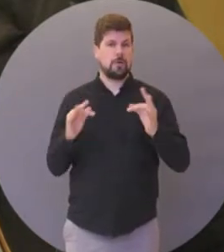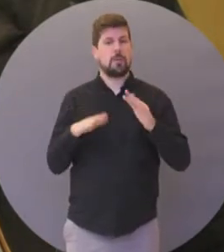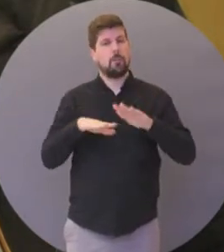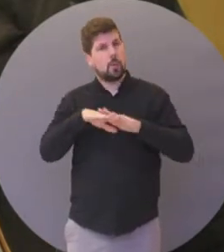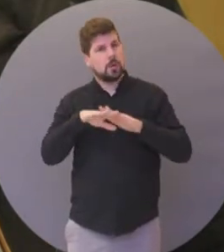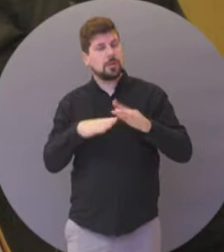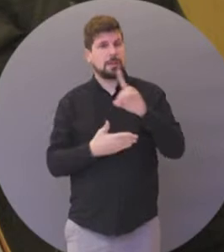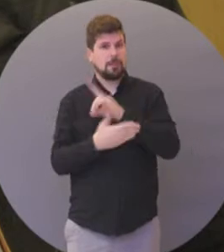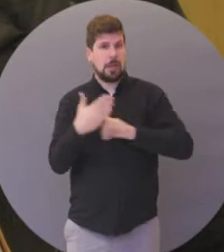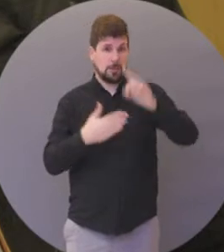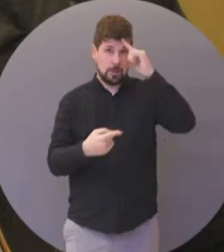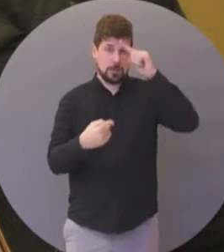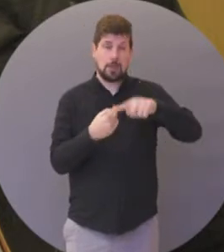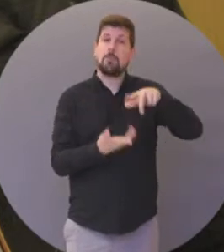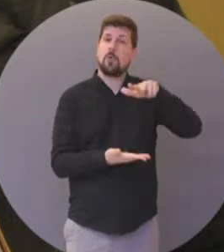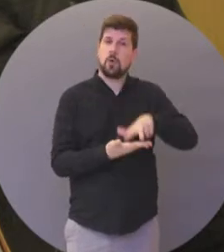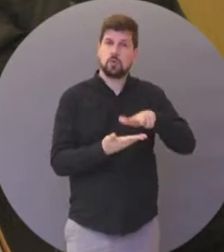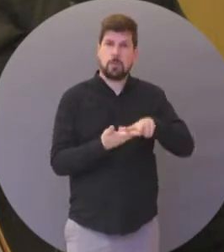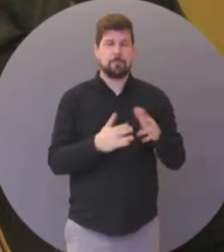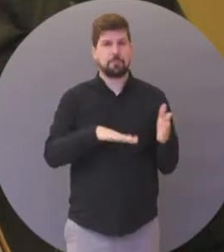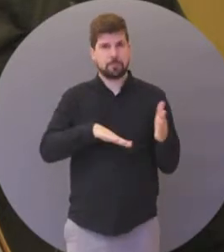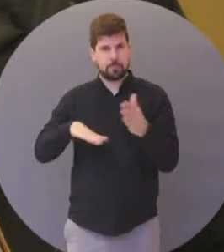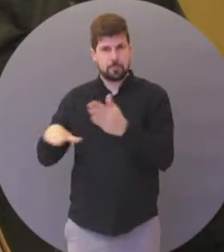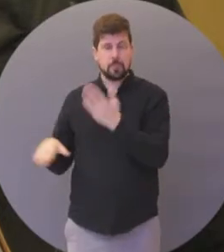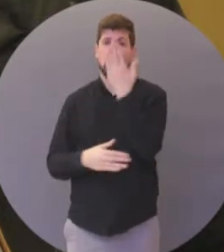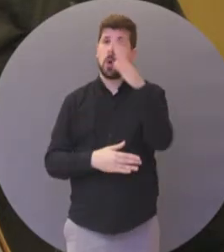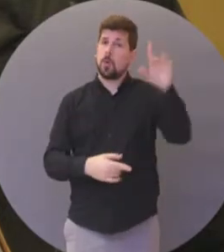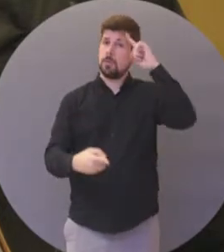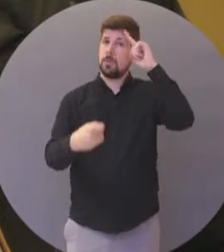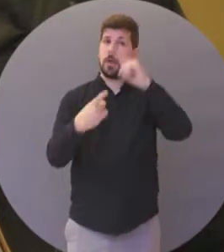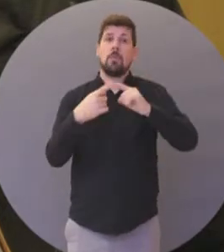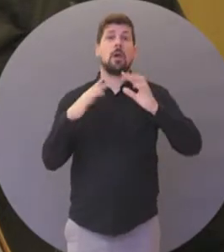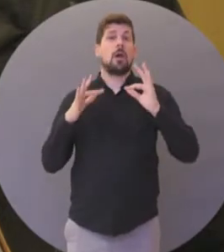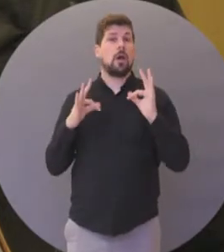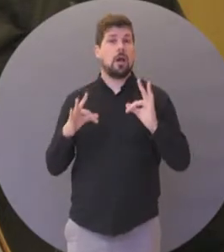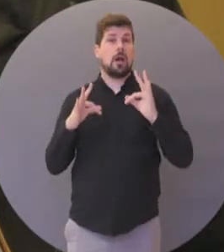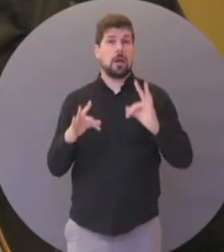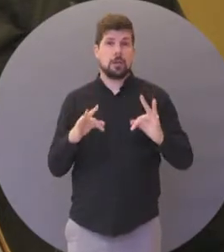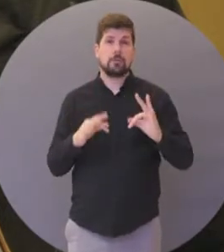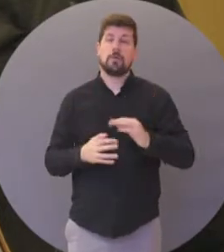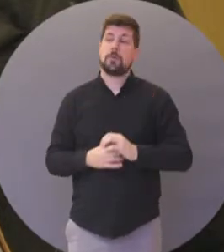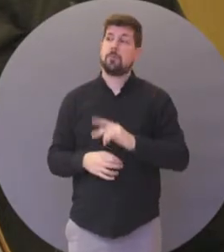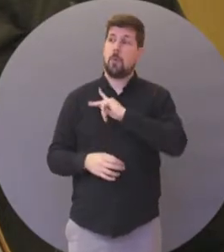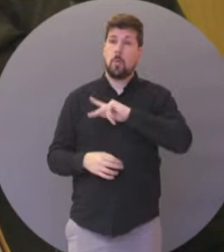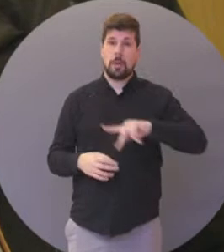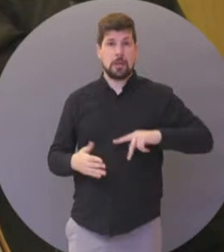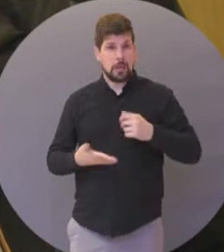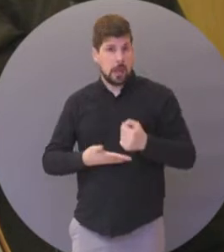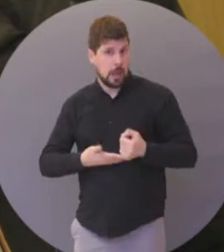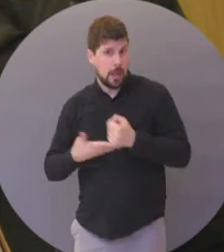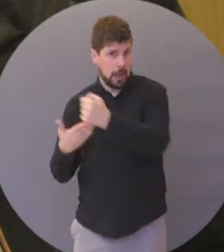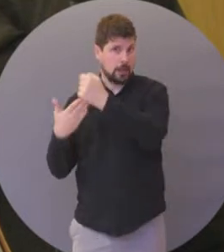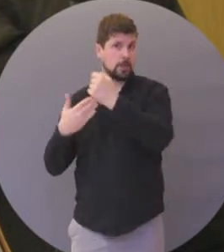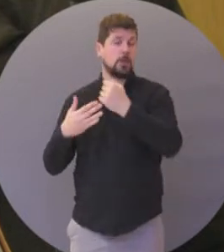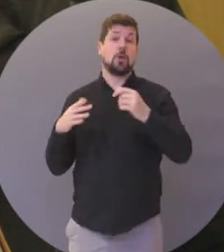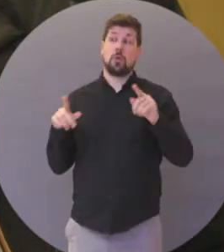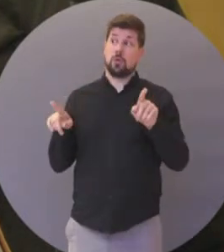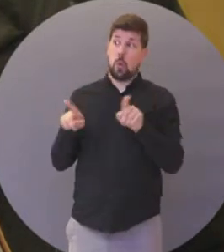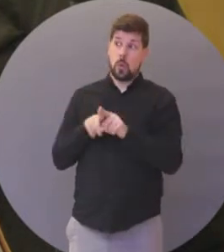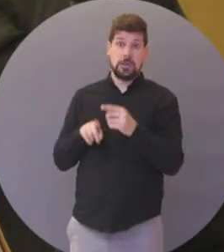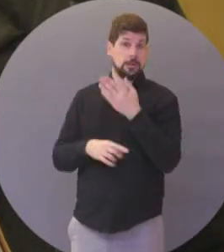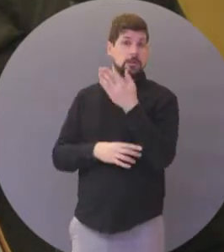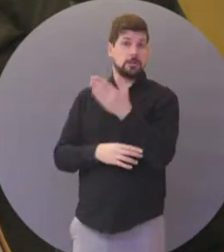dans ce domaine et puis il y a un autre sujet c'est le soutien aux bailleurs l'aide aux bailleurs qui eux aussi